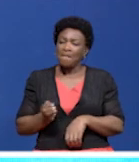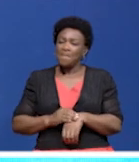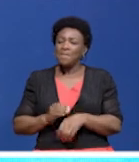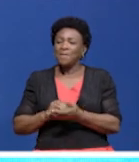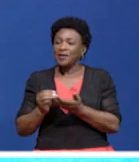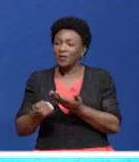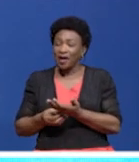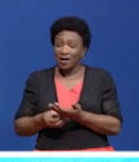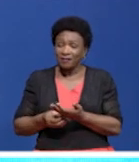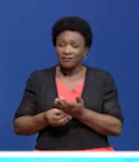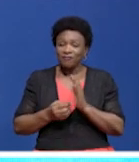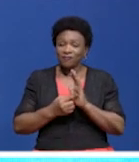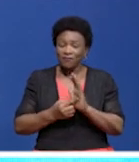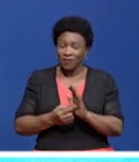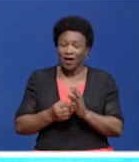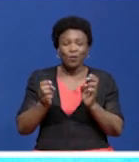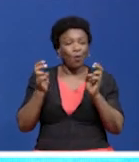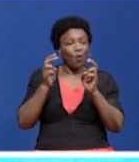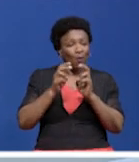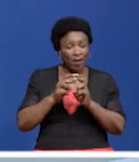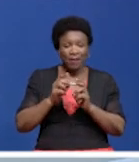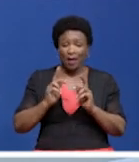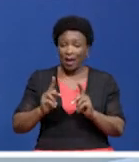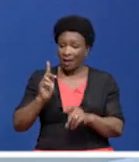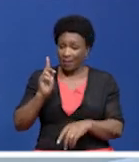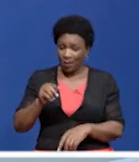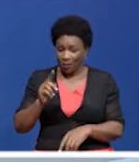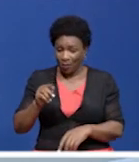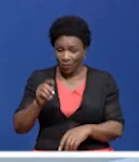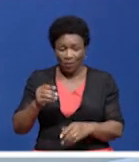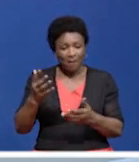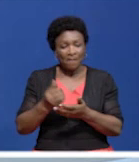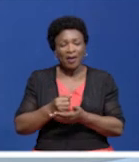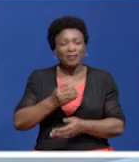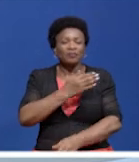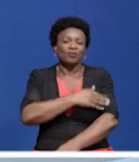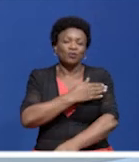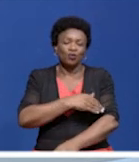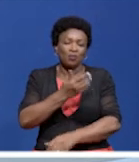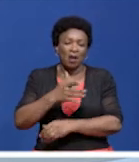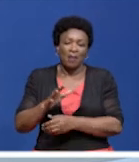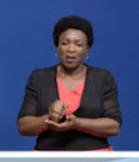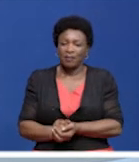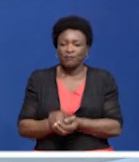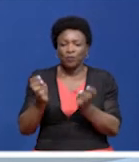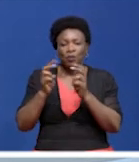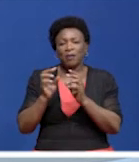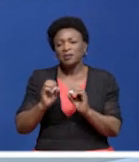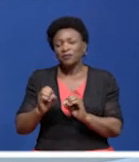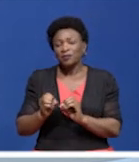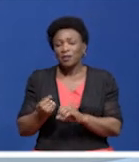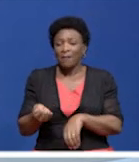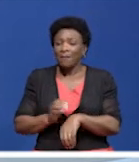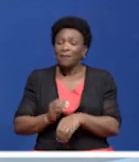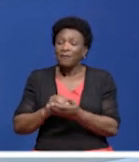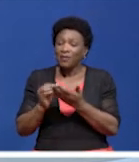kuli wak il nip huduma maji hao mbu gani sasa kwa